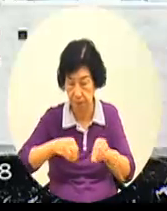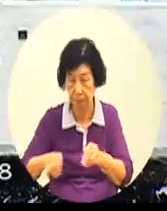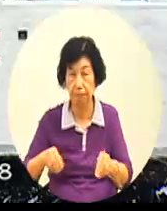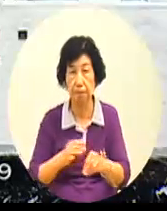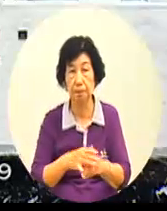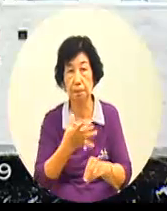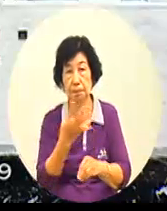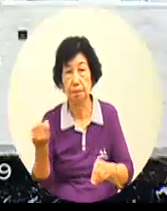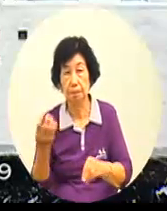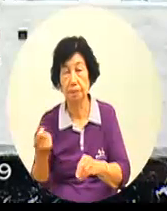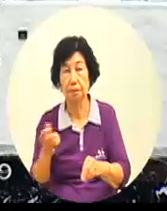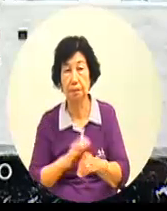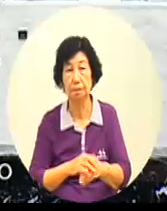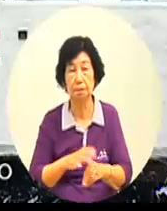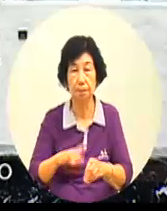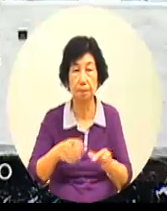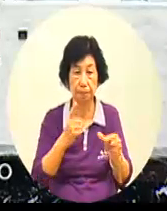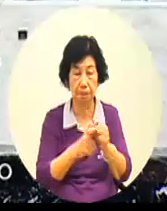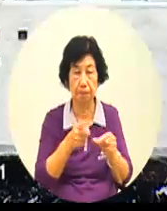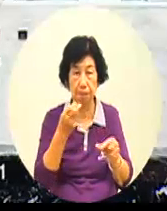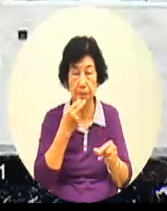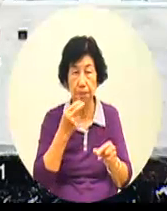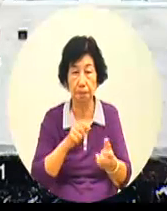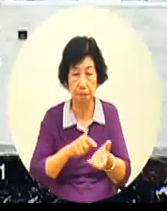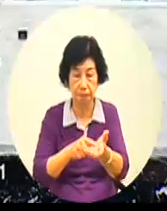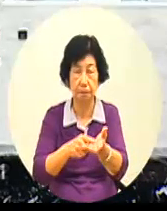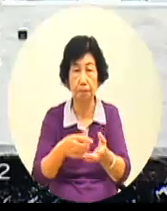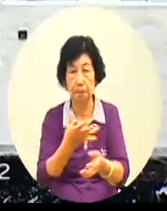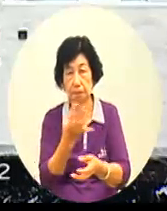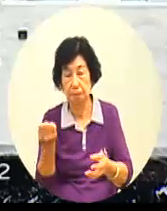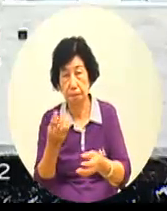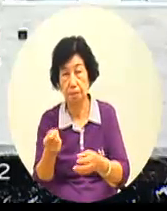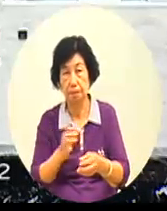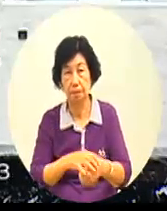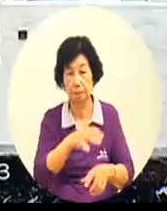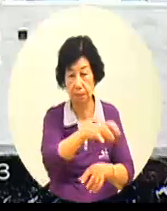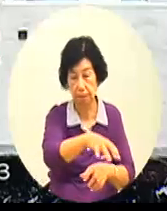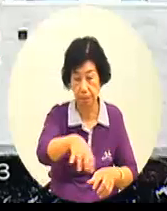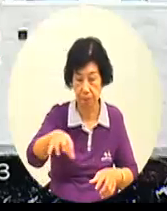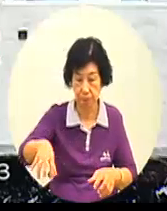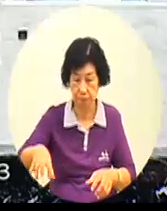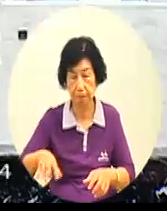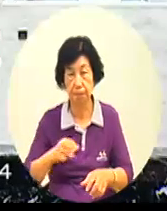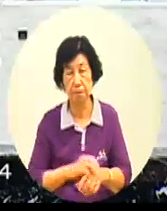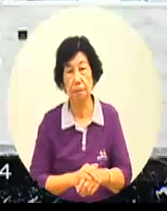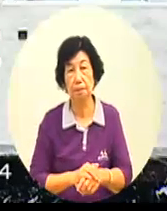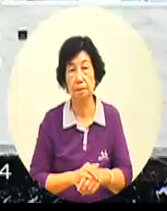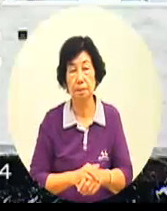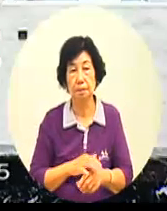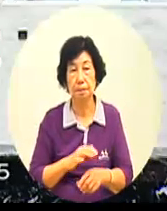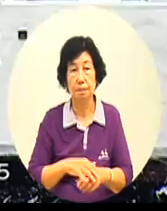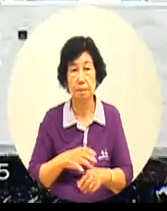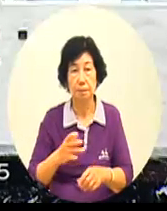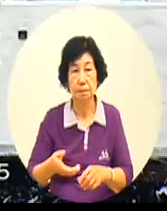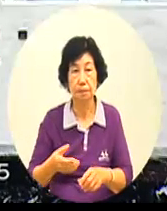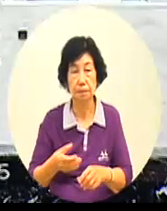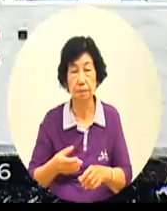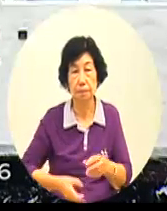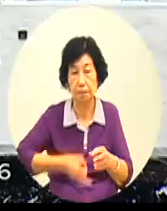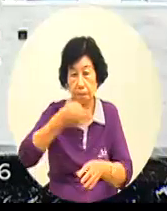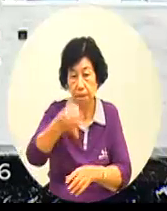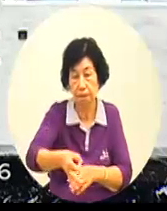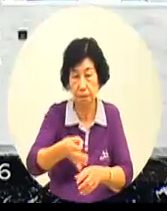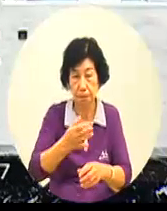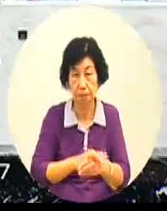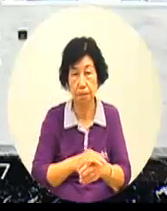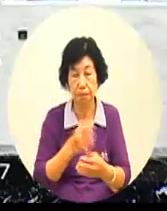中央争取多少？还有我们各级处也提拨了很多的费用在各个